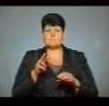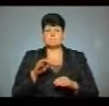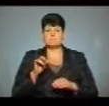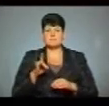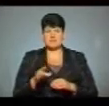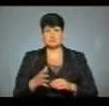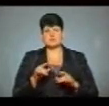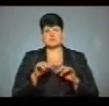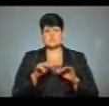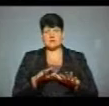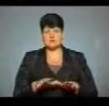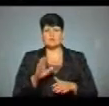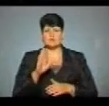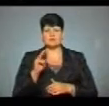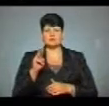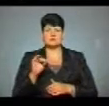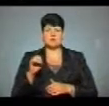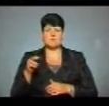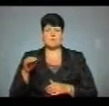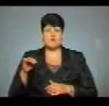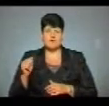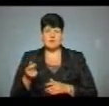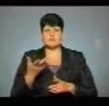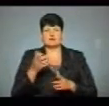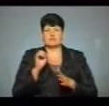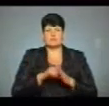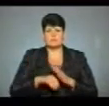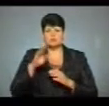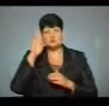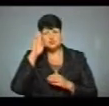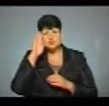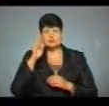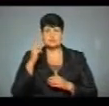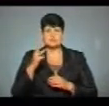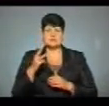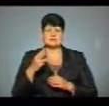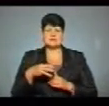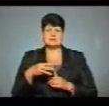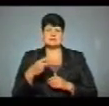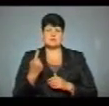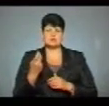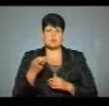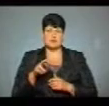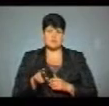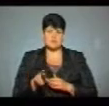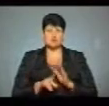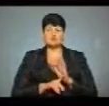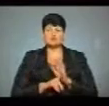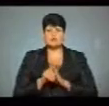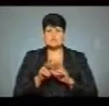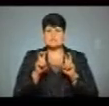Валентину Шаповалу, якого підозрюють у вбивстві чоловіка на вулиці Збараській 31 липня. Розпочалося засідання